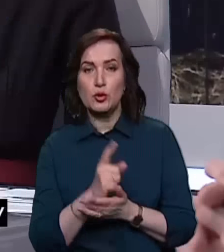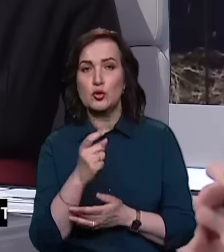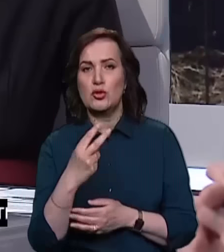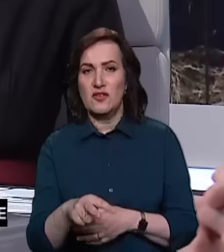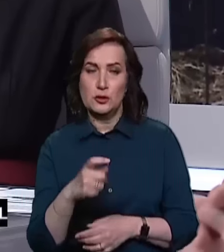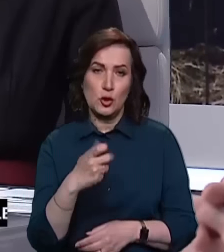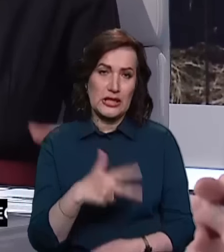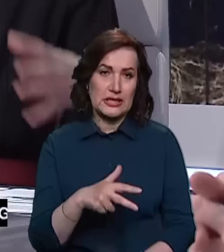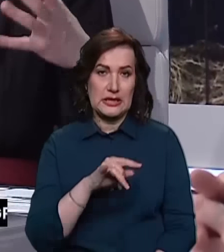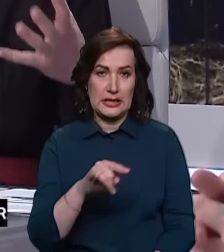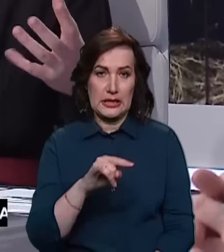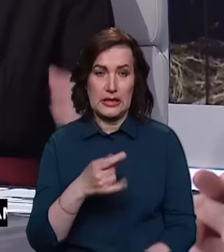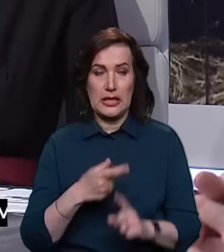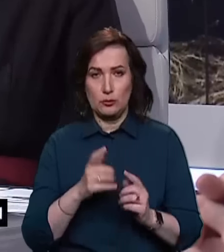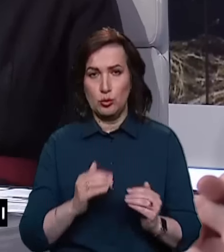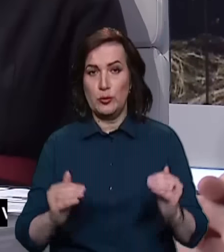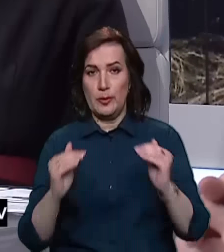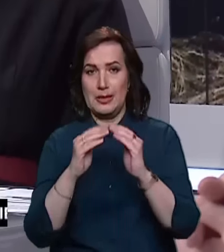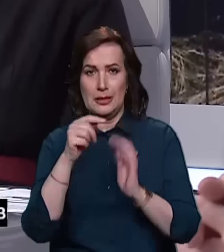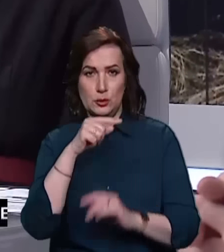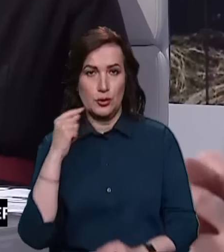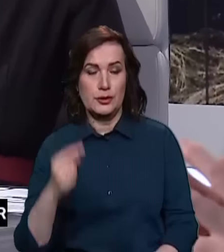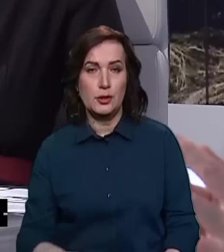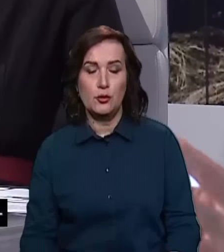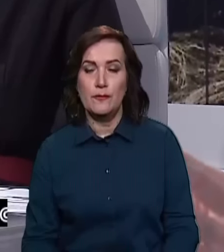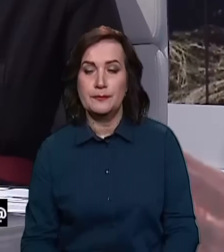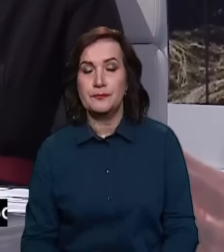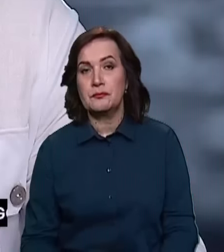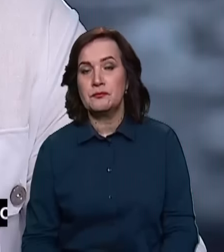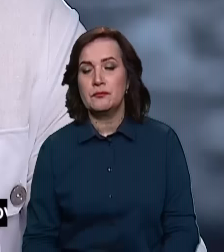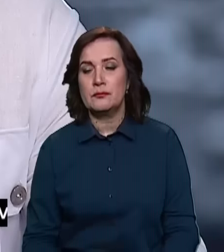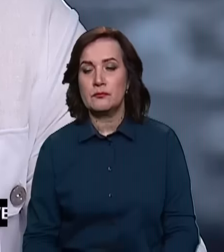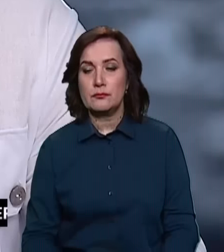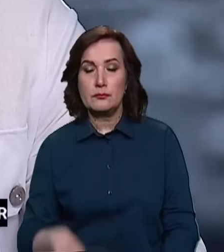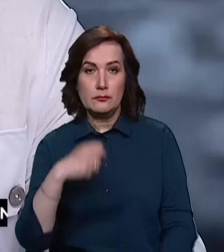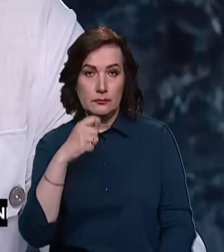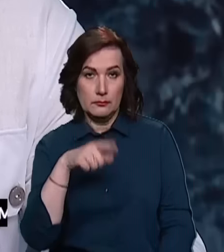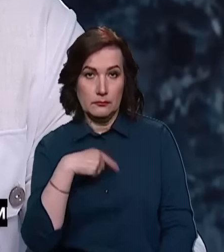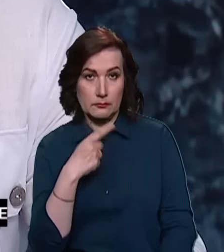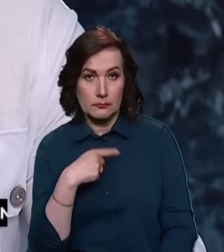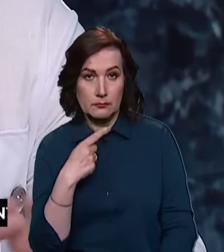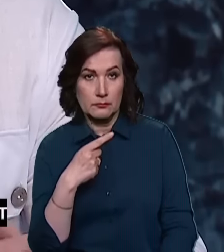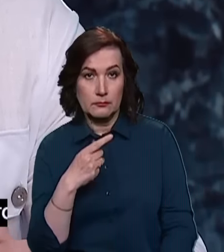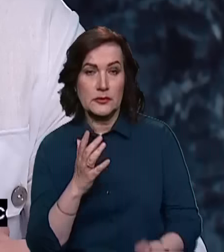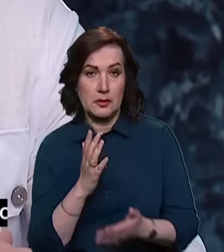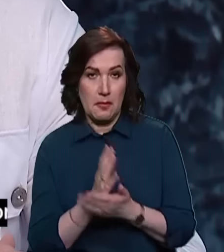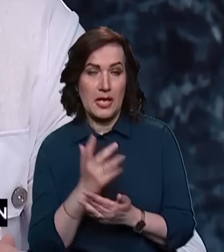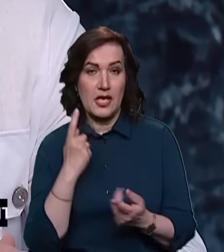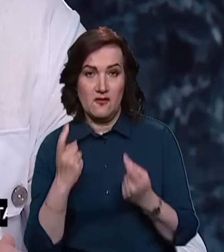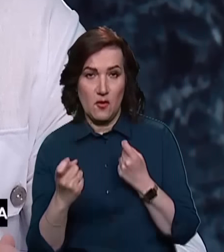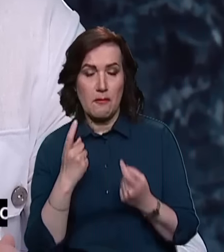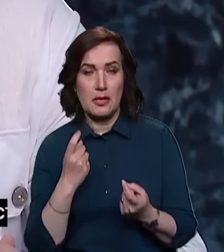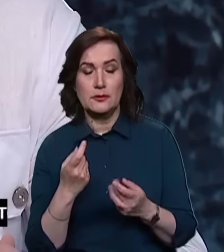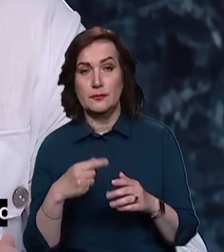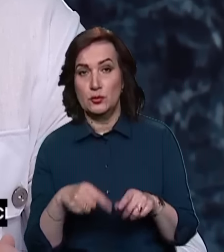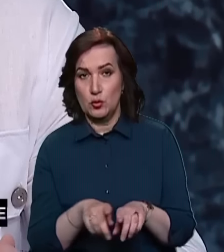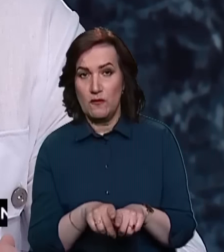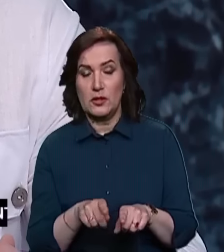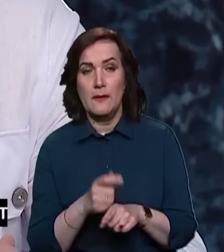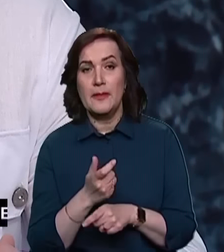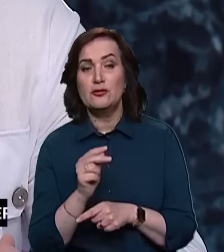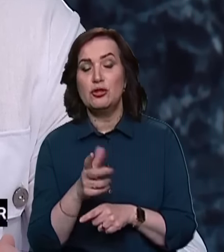бути 120-130 літаків, і це буде паритет з Росією. Ну, президент каже, він має на це інформацію, тобто, ну, тут знову ж